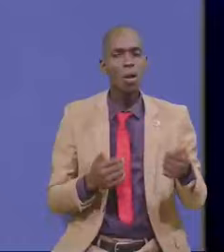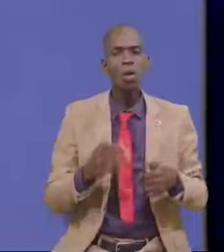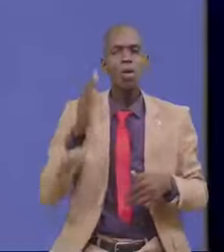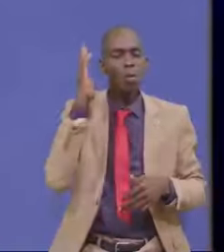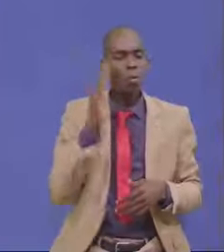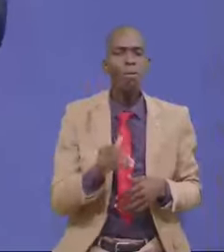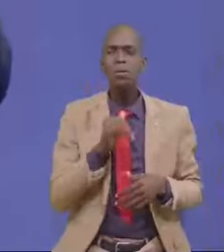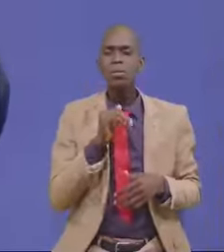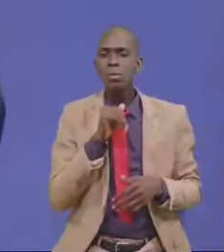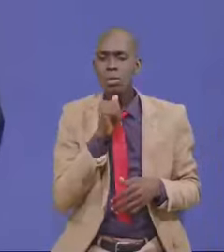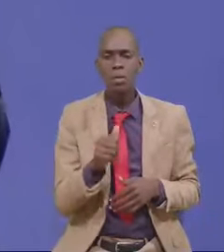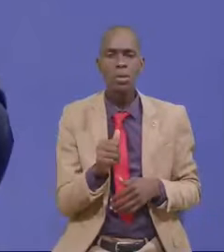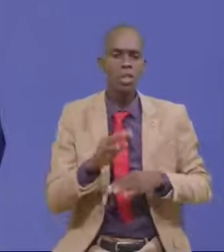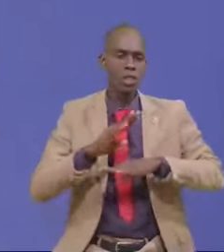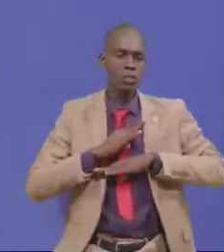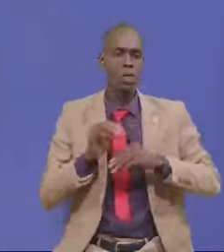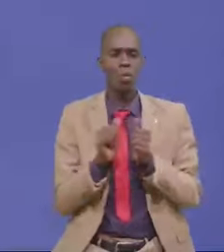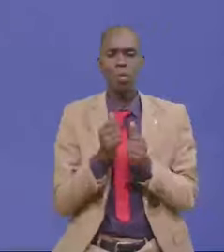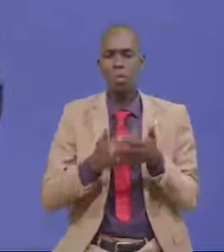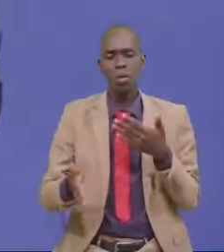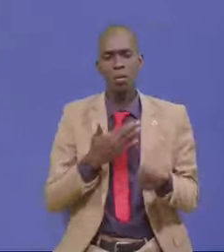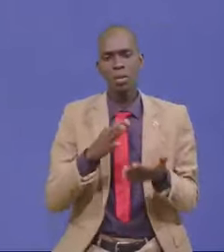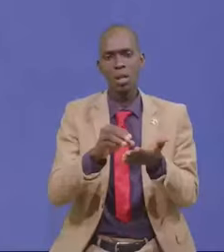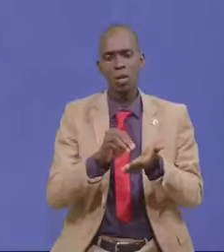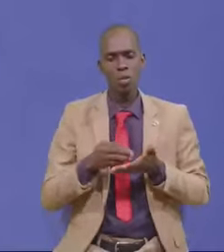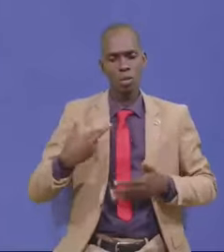Les autres seront satisfaits de la religion qu'ils ont déjà.